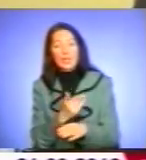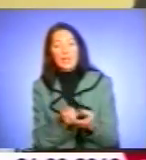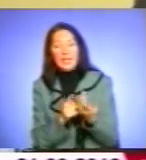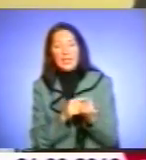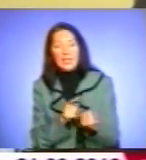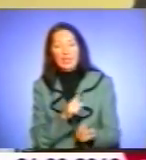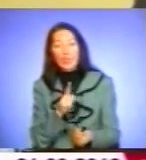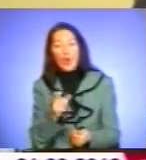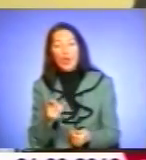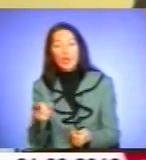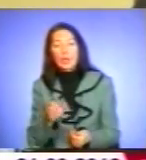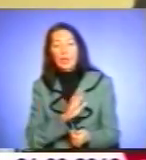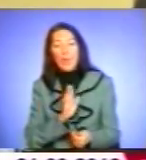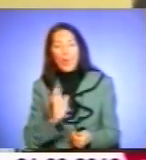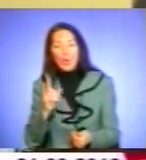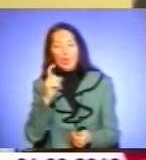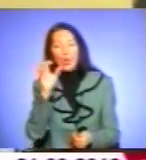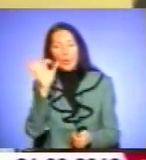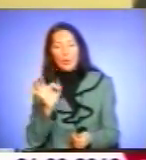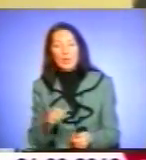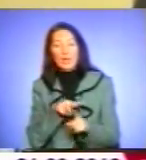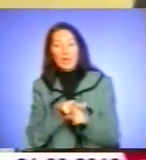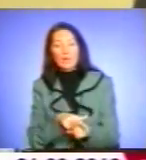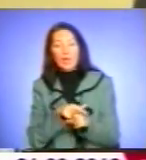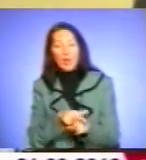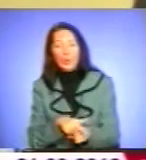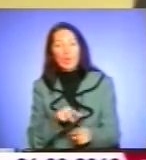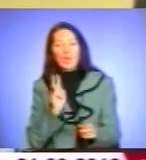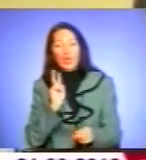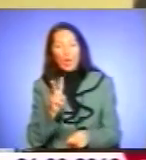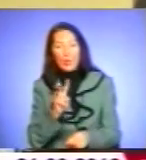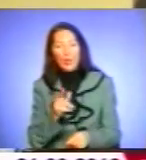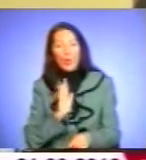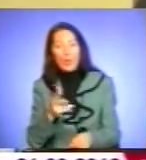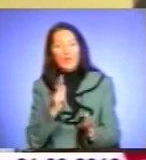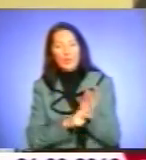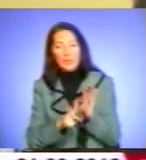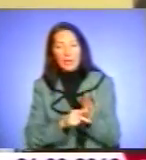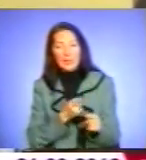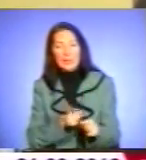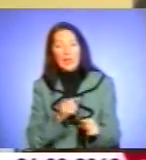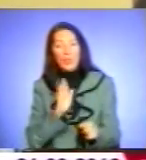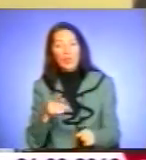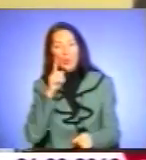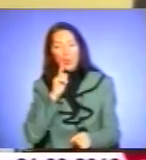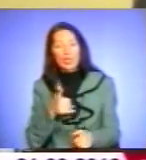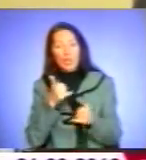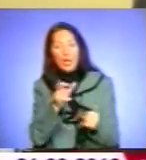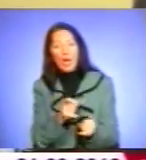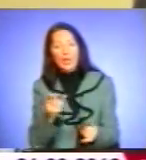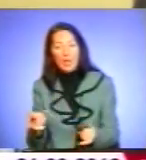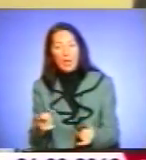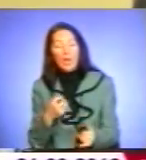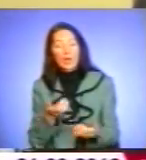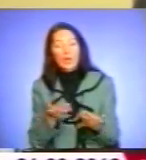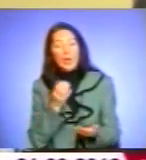вони не було 100% завантаження, скажімо, тролейбуса, а було 80%, це буде зручніше для пасажира. Якщо ми будемо